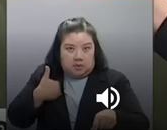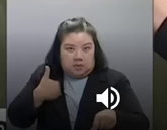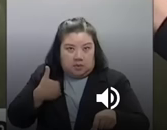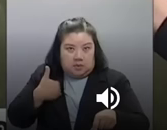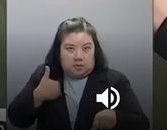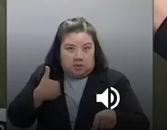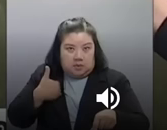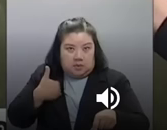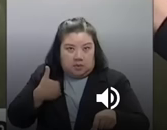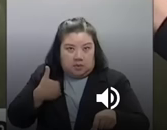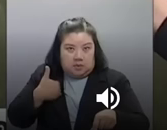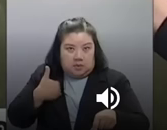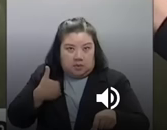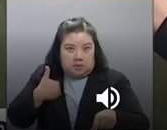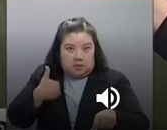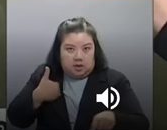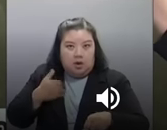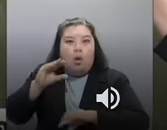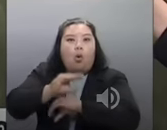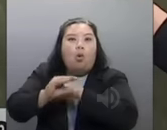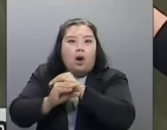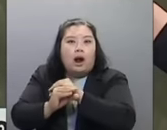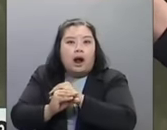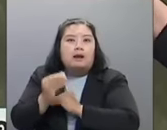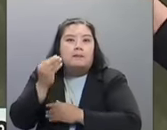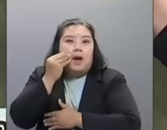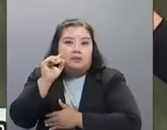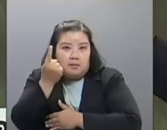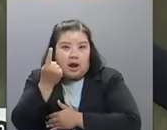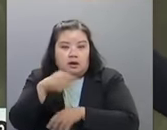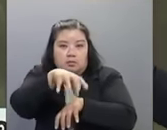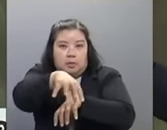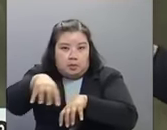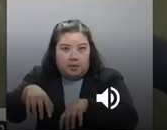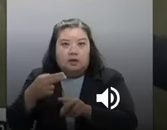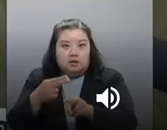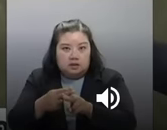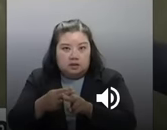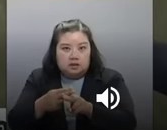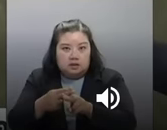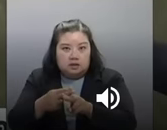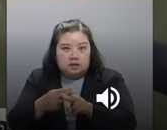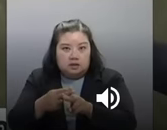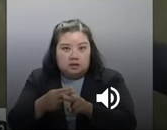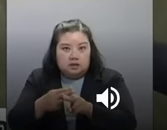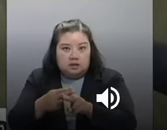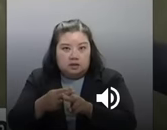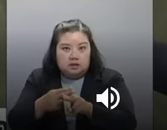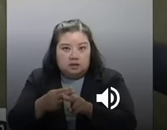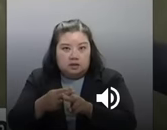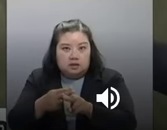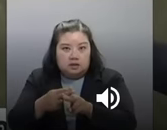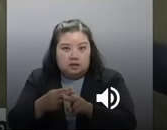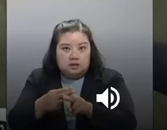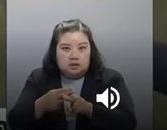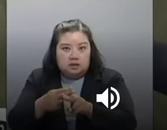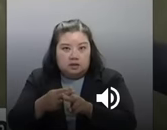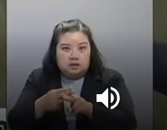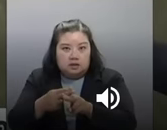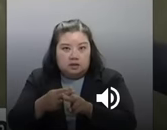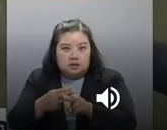อคิเพลโอสุลซาลอนี่หรอ ว่าหวันหยาอินเตอร์เนชั่นแนลห่างจากที ่เวโตโคตเพลนี่ก็ว่าด